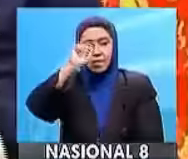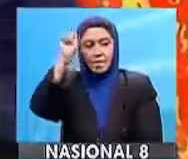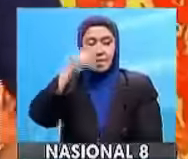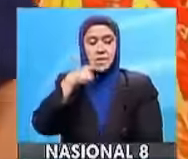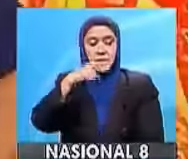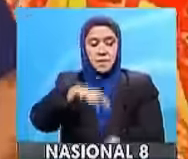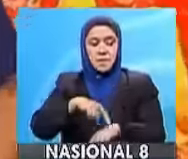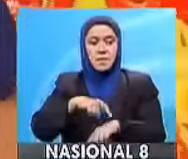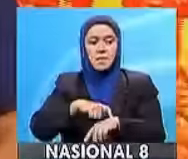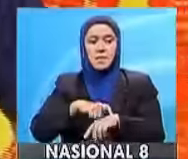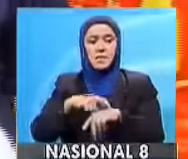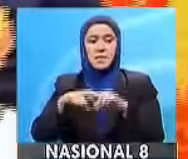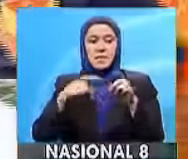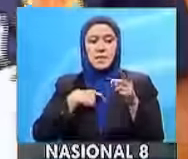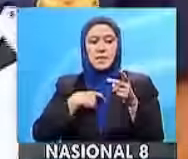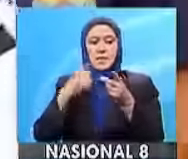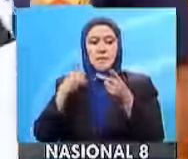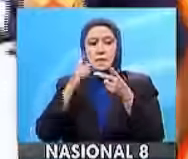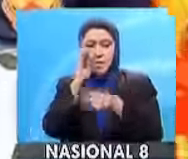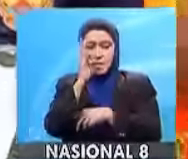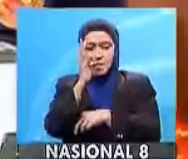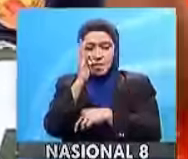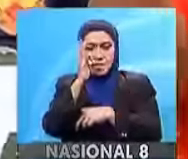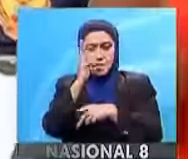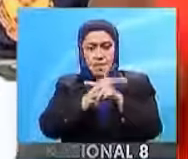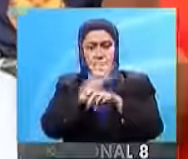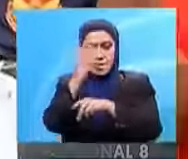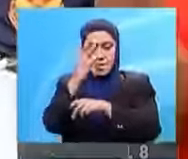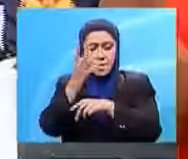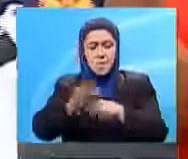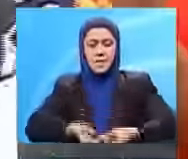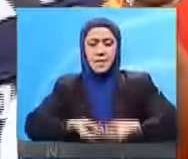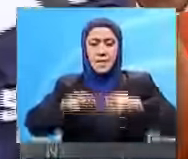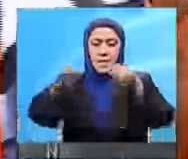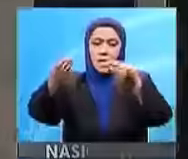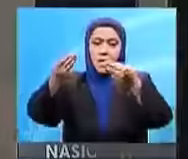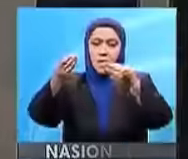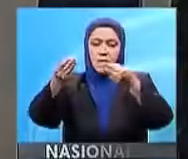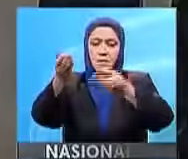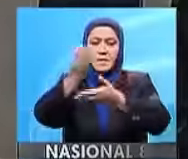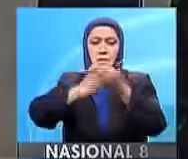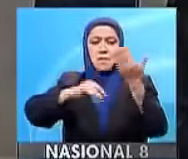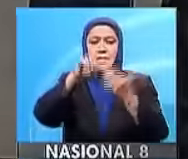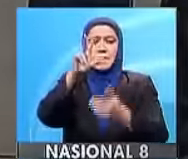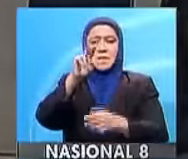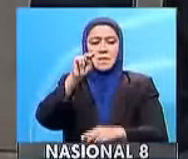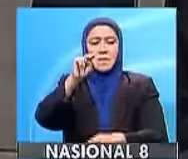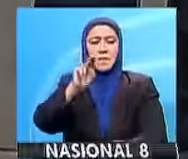tersebut ke zon utara semalam, manakala zon selatan dan tengah pada sebelah pagi tadi.